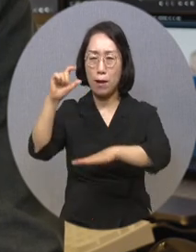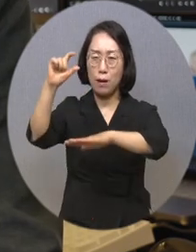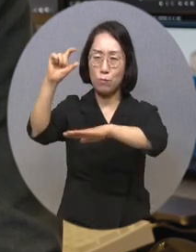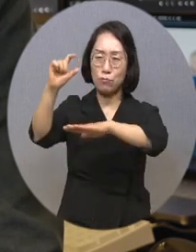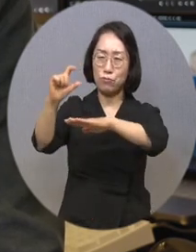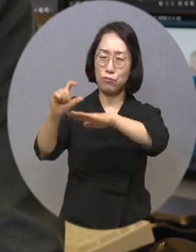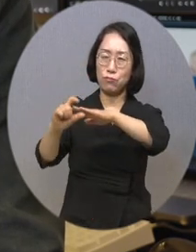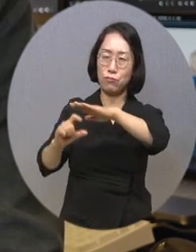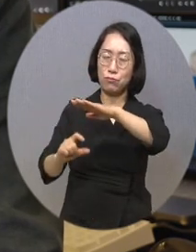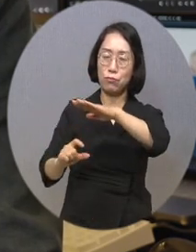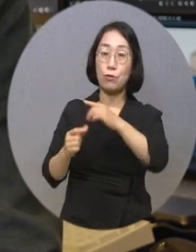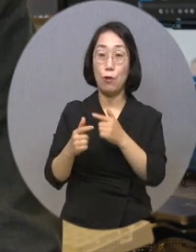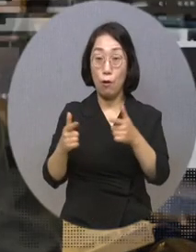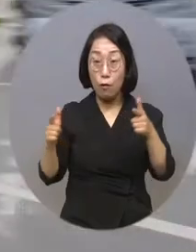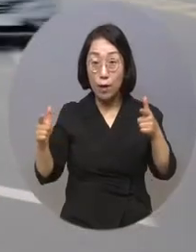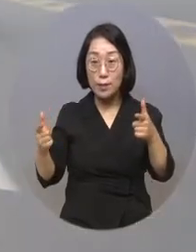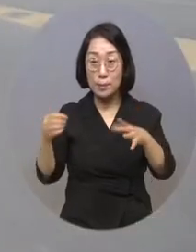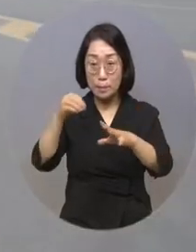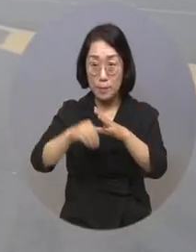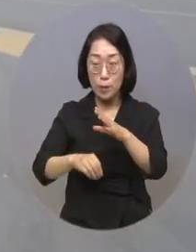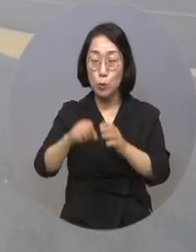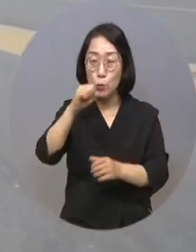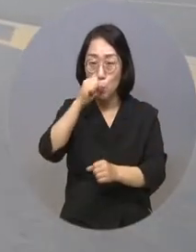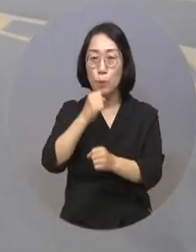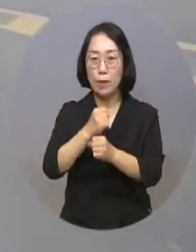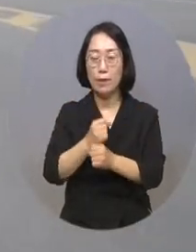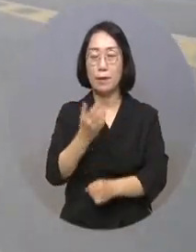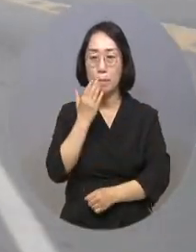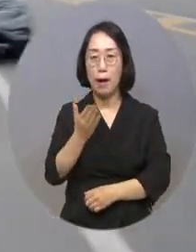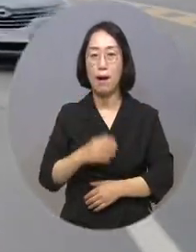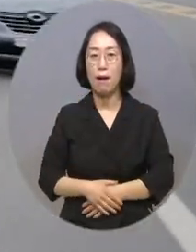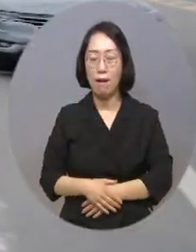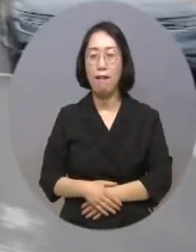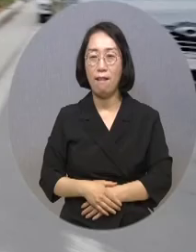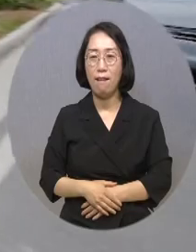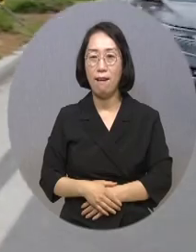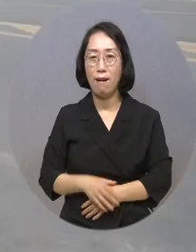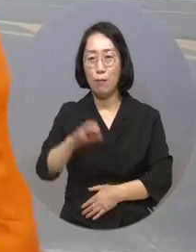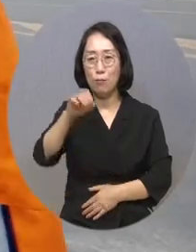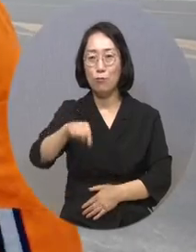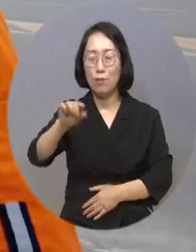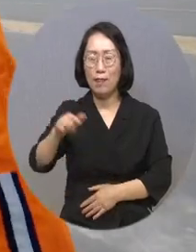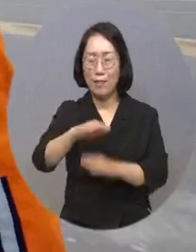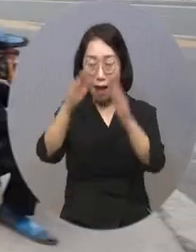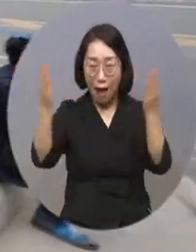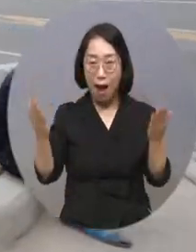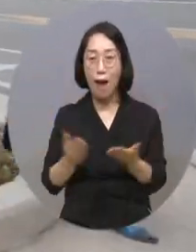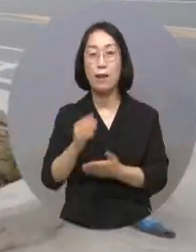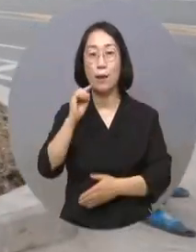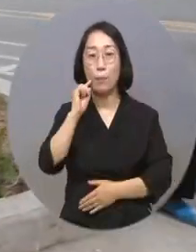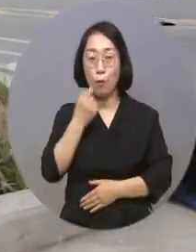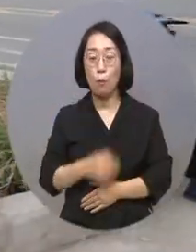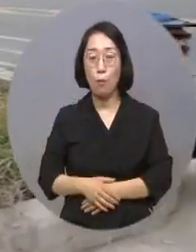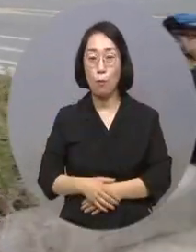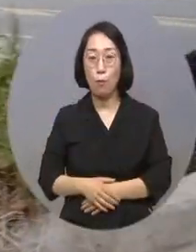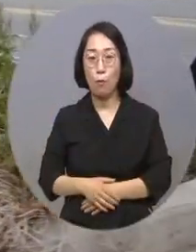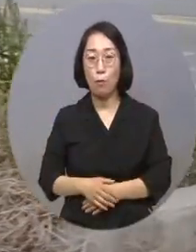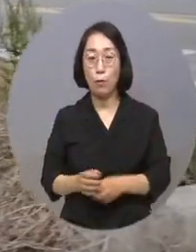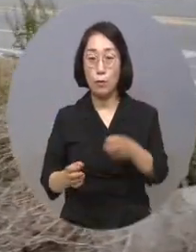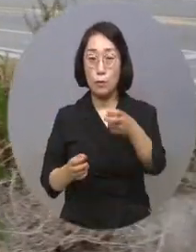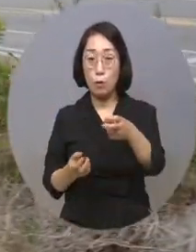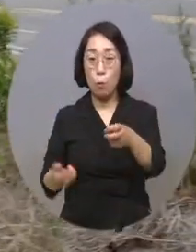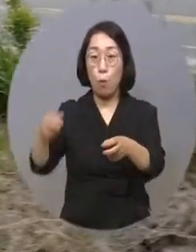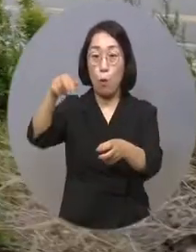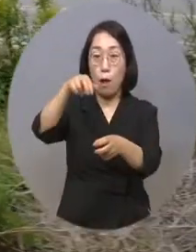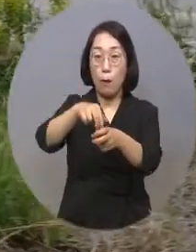내면 굉장히 좋은 가사들이 적혀질 것 같네요. 아이고 예쁘네. 어디든 예뻐. 뭐 하는다. 어떻게 올라가요? 트럭이로 어떻게 올라가요? 아니 어떻게